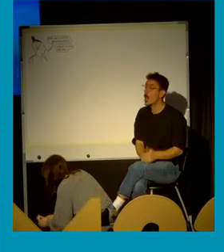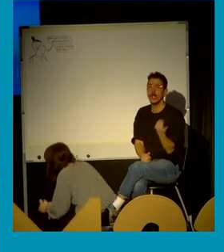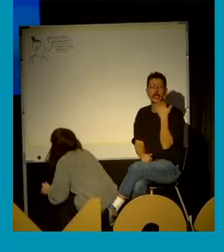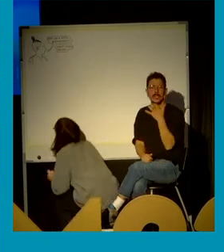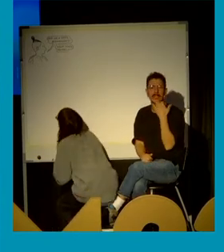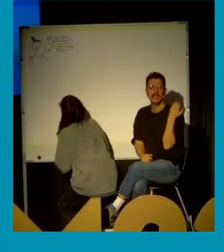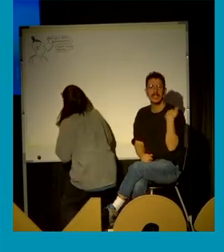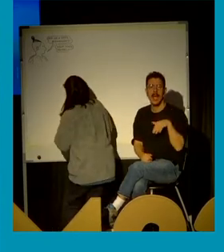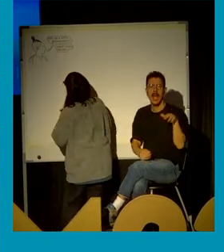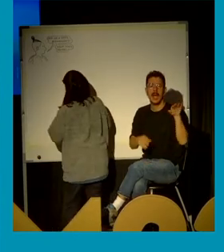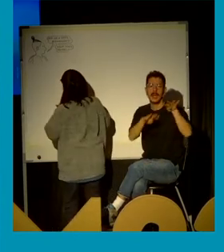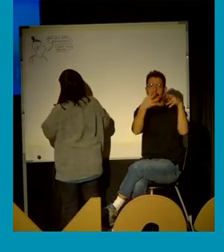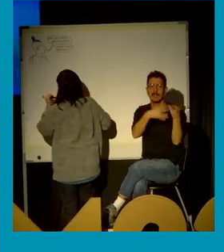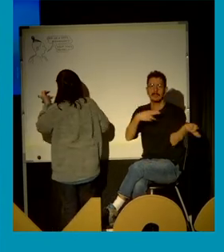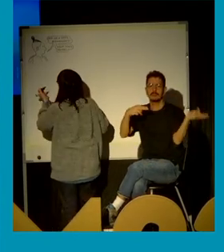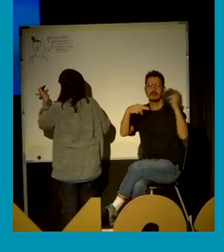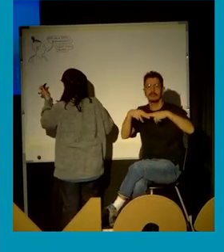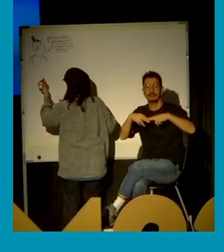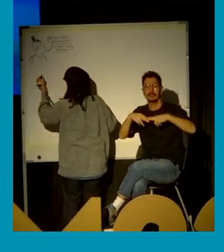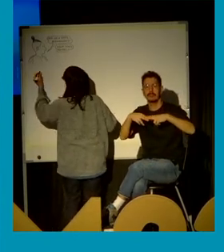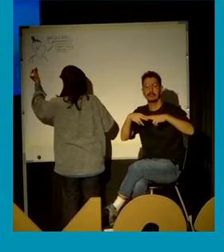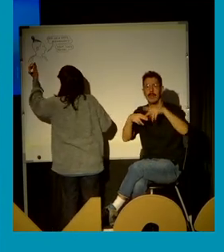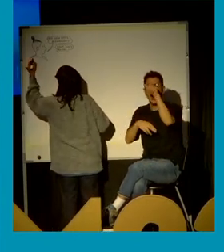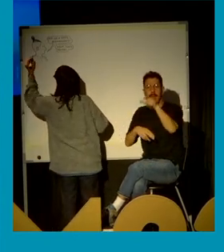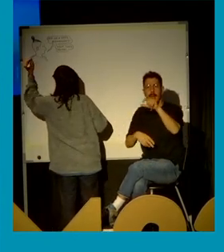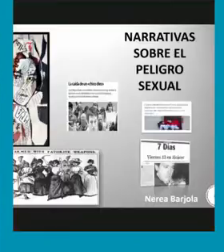amb Nerea, no? Que podríem...